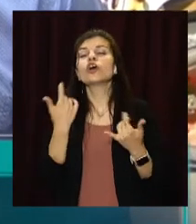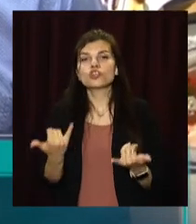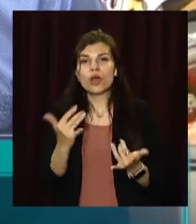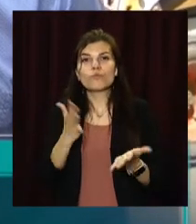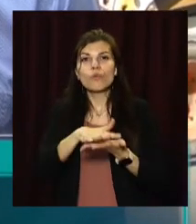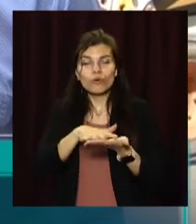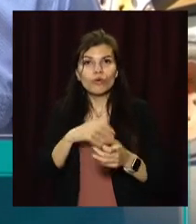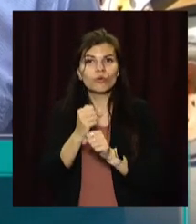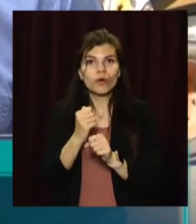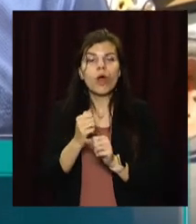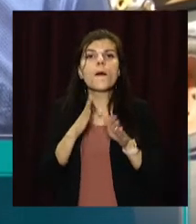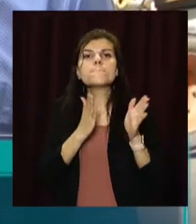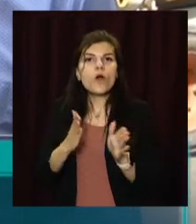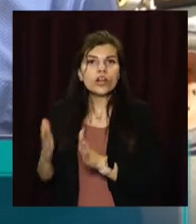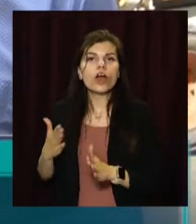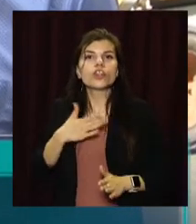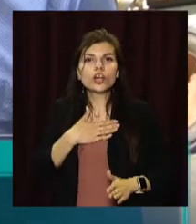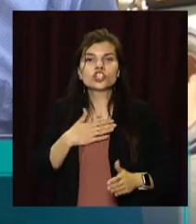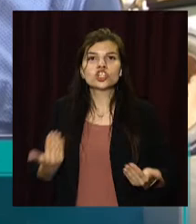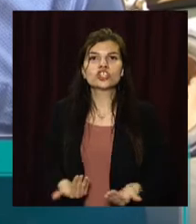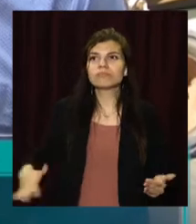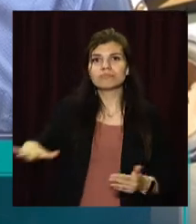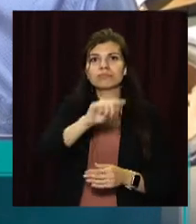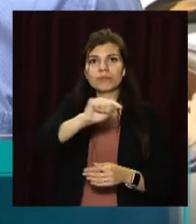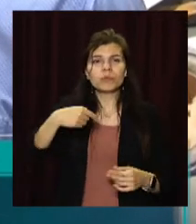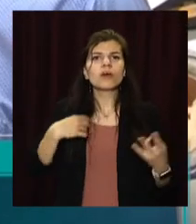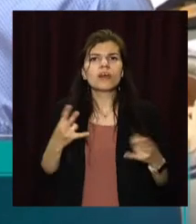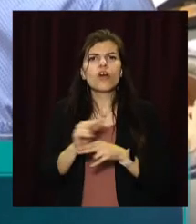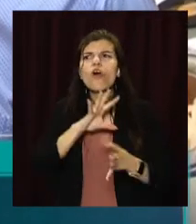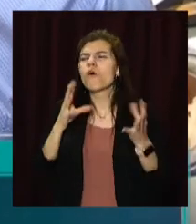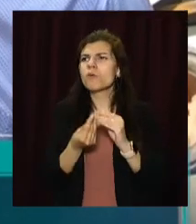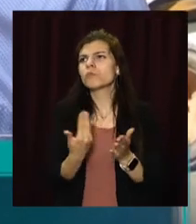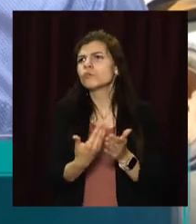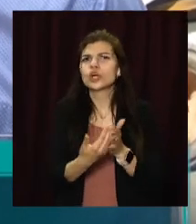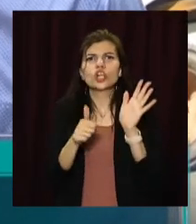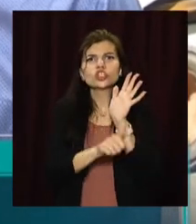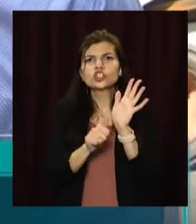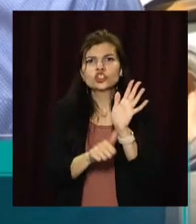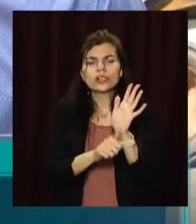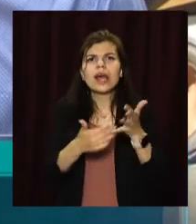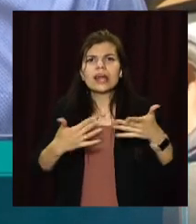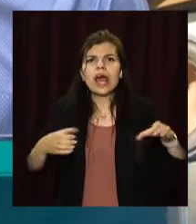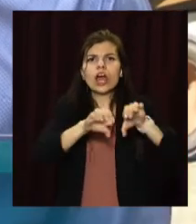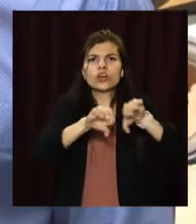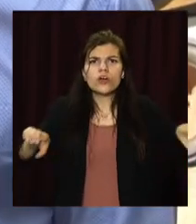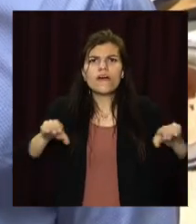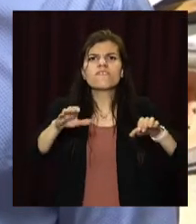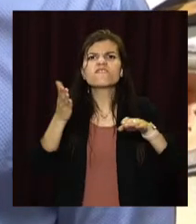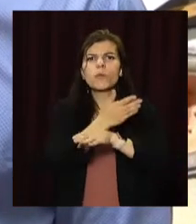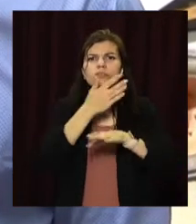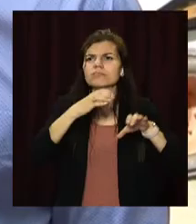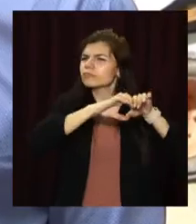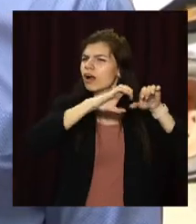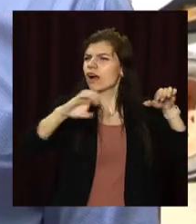проводити роботу по приведенню в порядок нашого жилого фонду. Всього нам необхідно відремонтувати порядка 60 каналізаційних випусків. В цьому